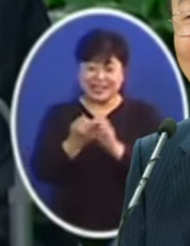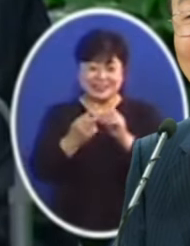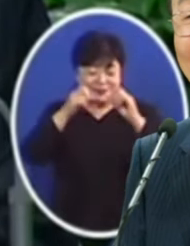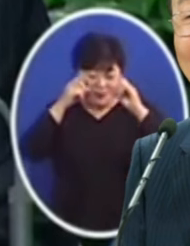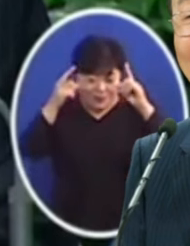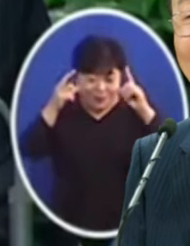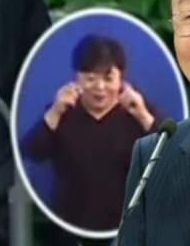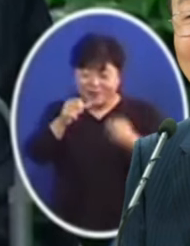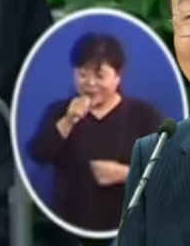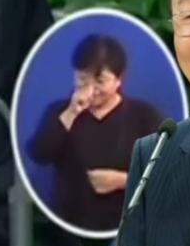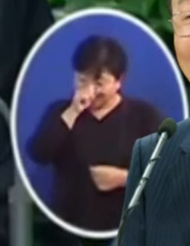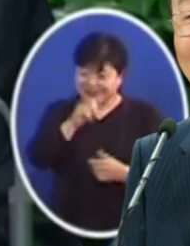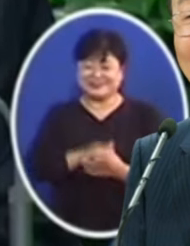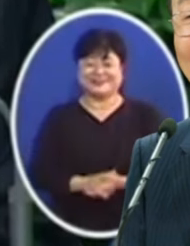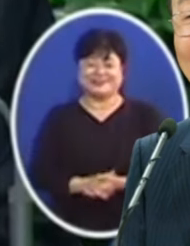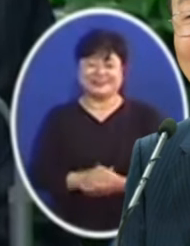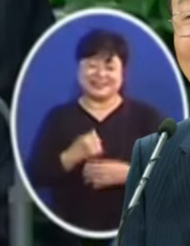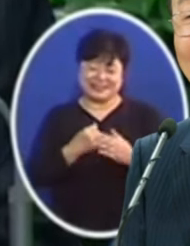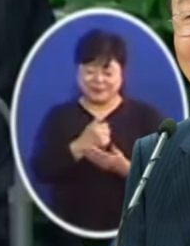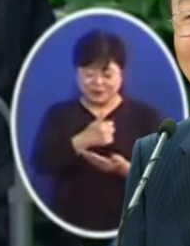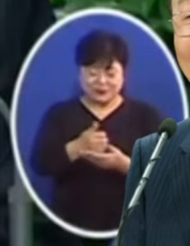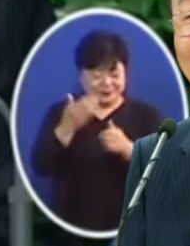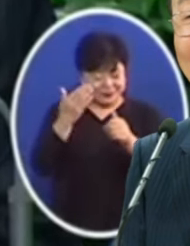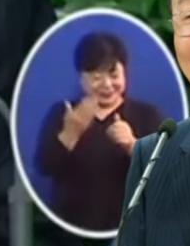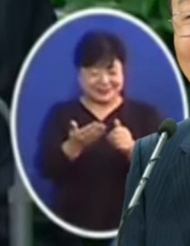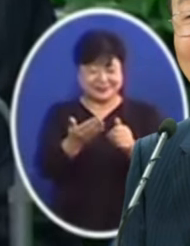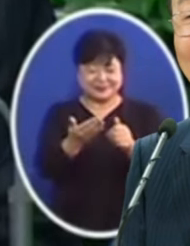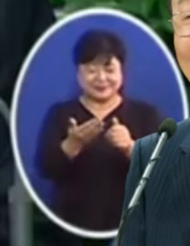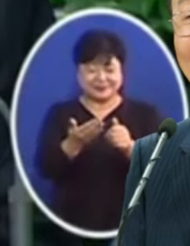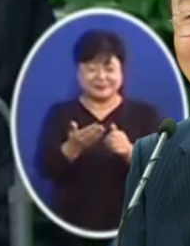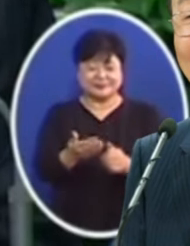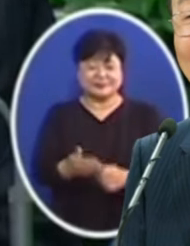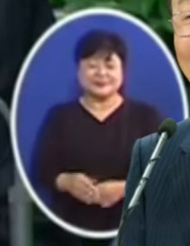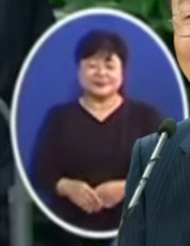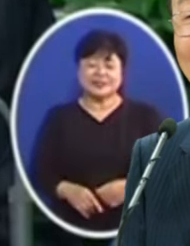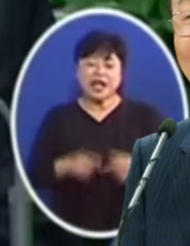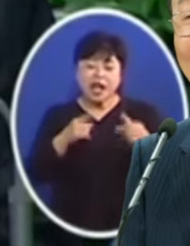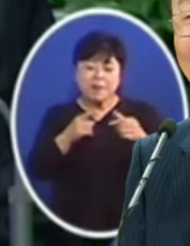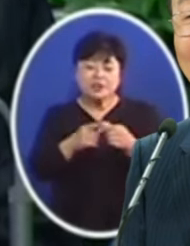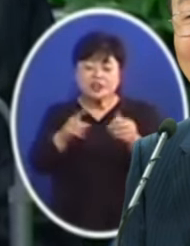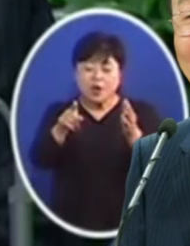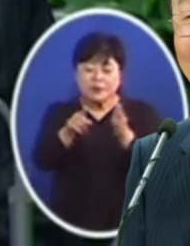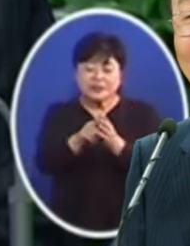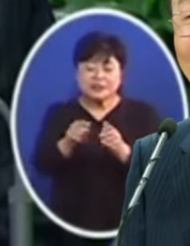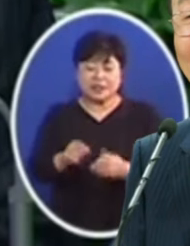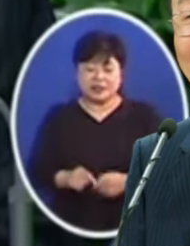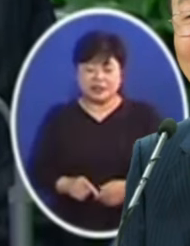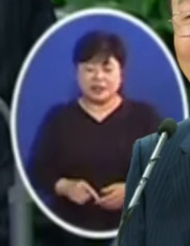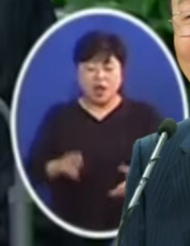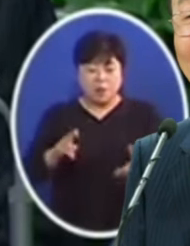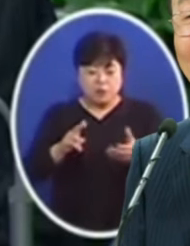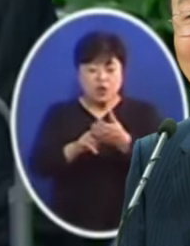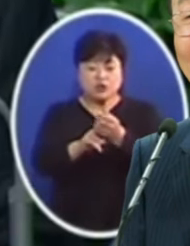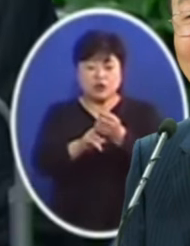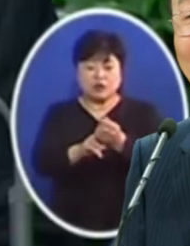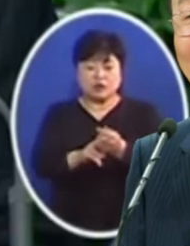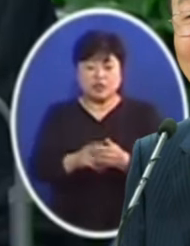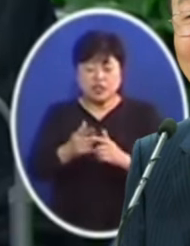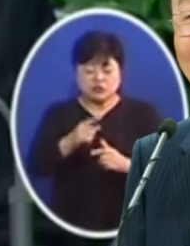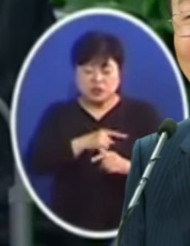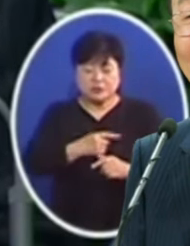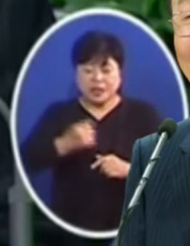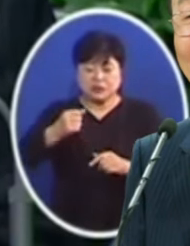깨어날 수 있는 것입니다. 그렇기 때문에 주님께서 제일 먼저 믿는 자에게 이런 표적에 따르니 제가 내 이름으로 귀신